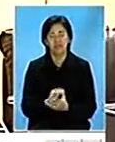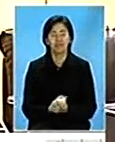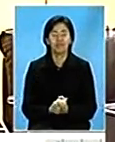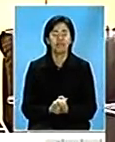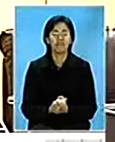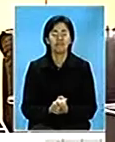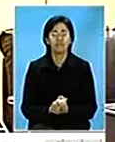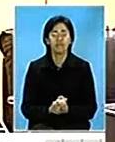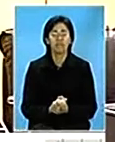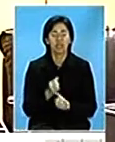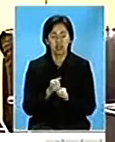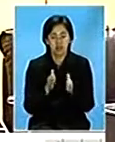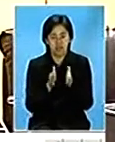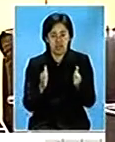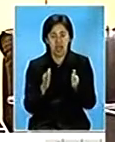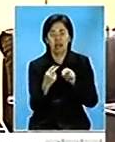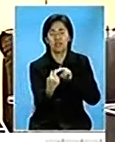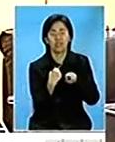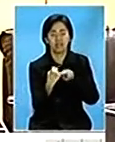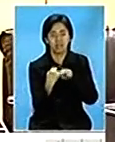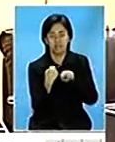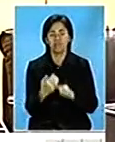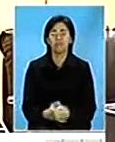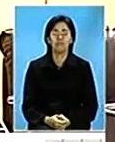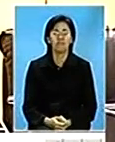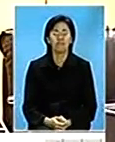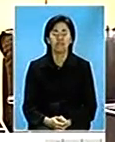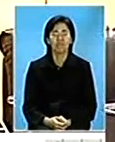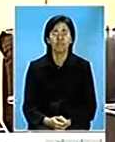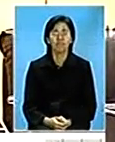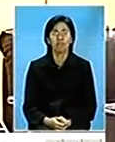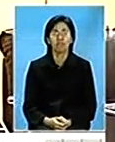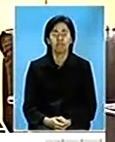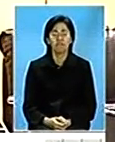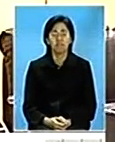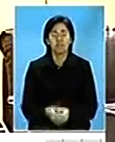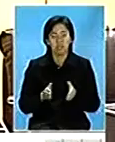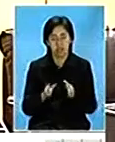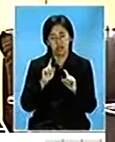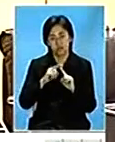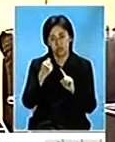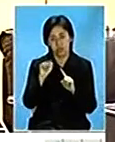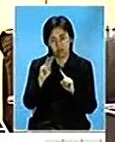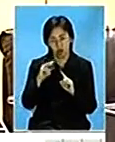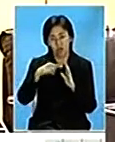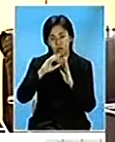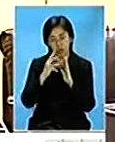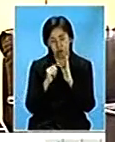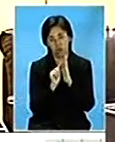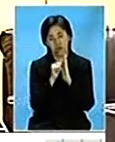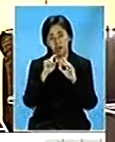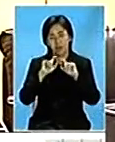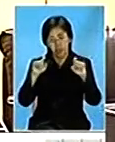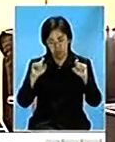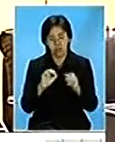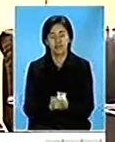ะต้องขยายเป็น4ช่องจราจรทางหลวงหมายเลข12พิโลกเพชรบูรณ์ก็